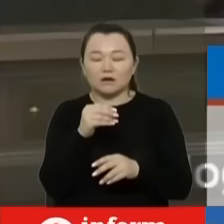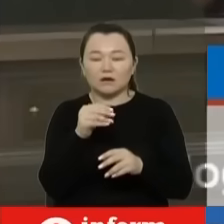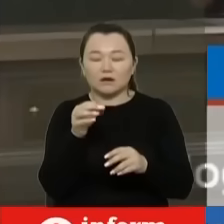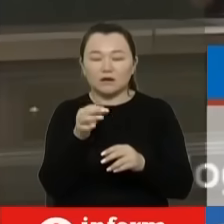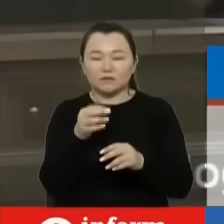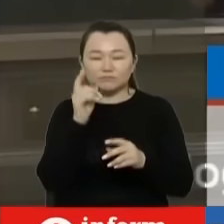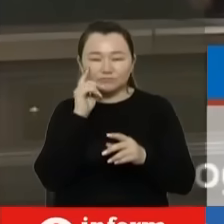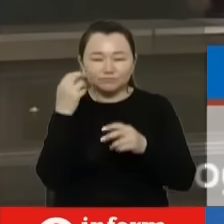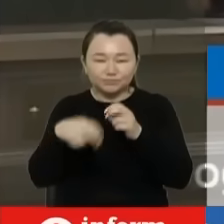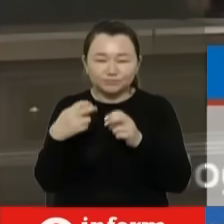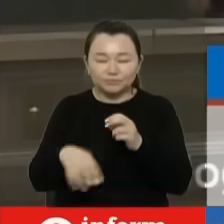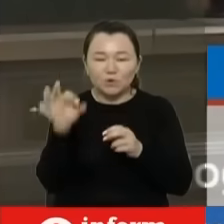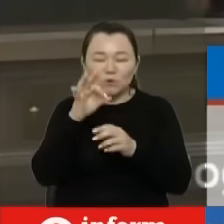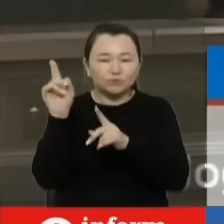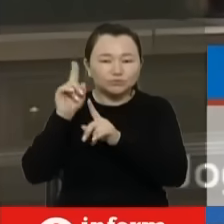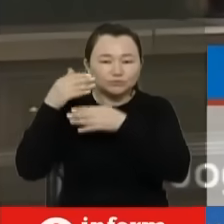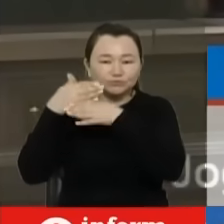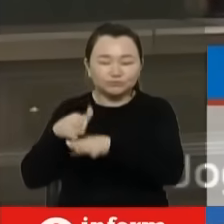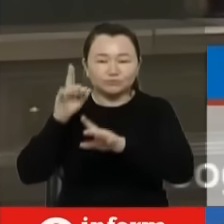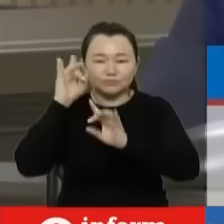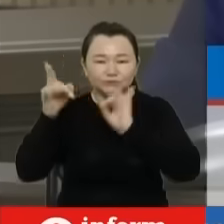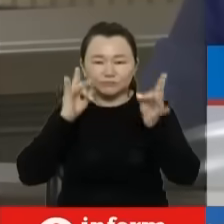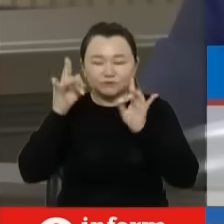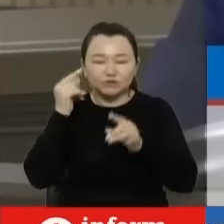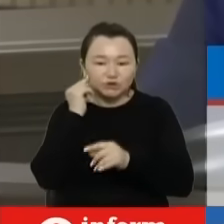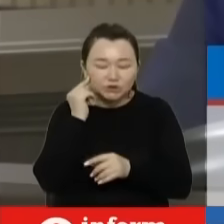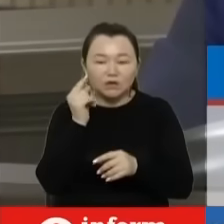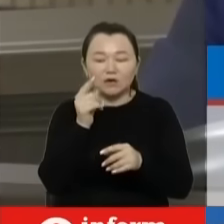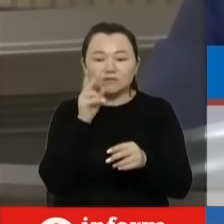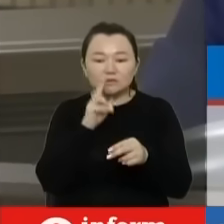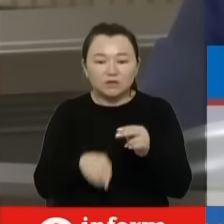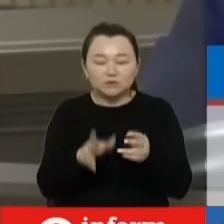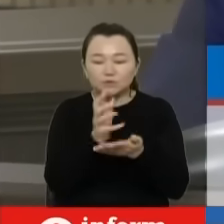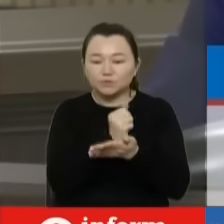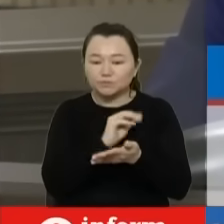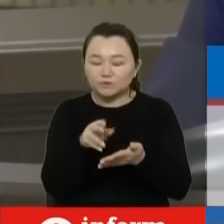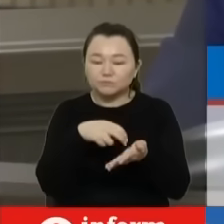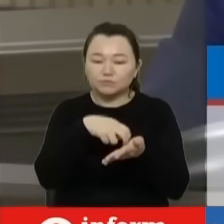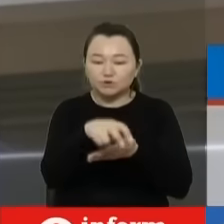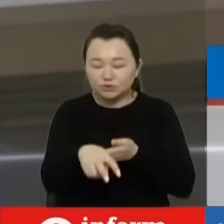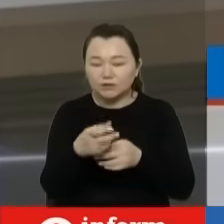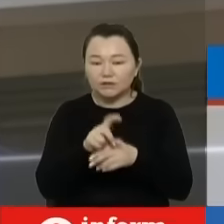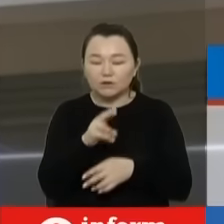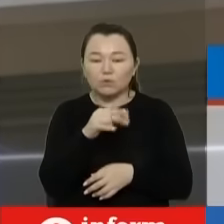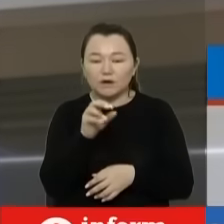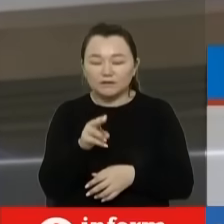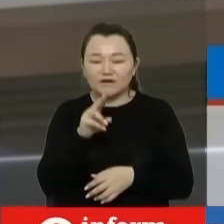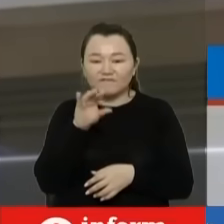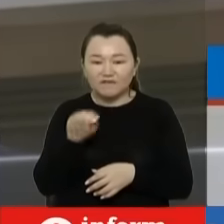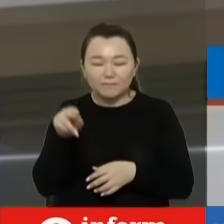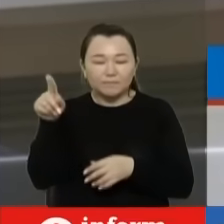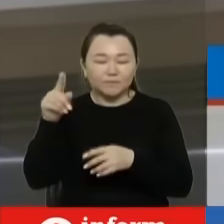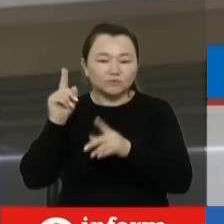соғылған дыбыстары да жетіпті. Сондықтан мейрамхана әкімшісіне жұмысты аяқтай алмағандарын жазыпты. Сондай-ақ Қуандық VIP-ті төңкеріп